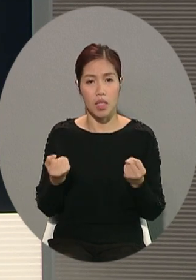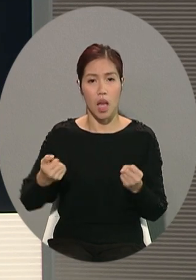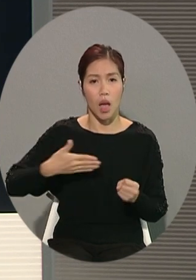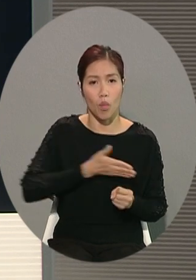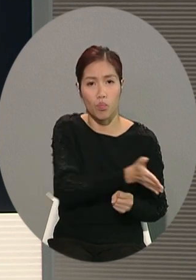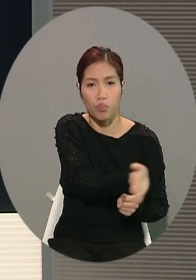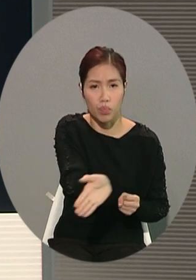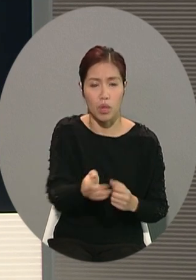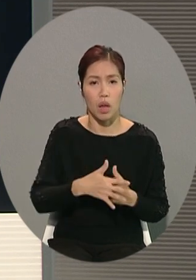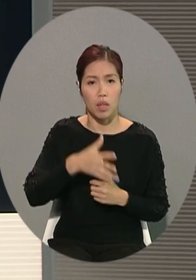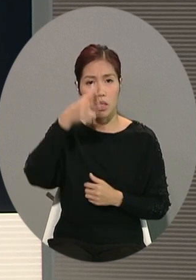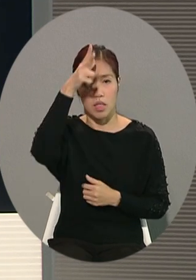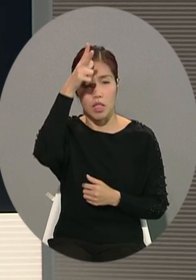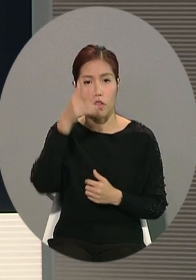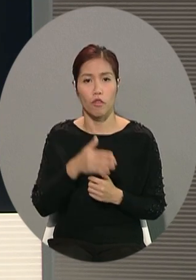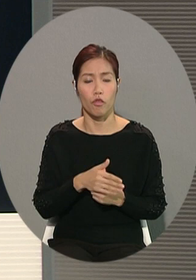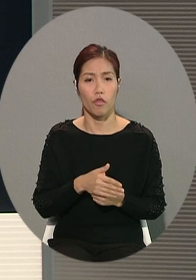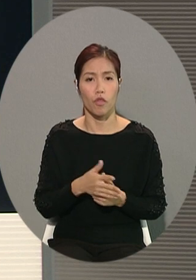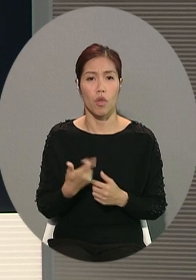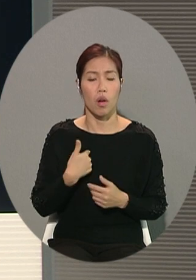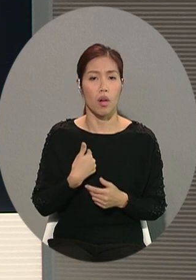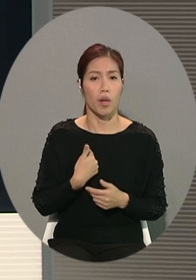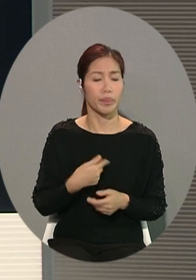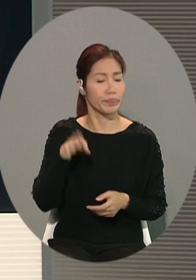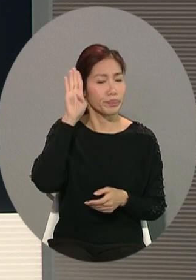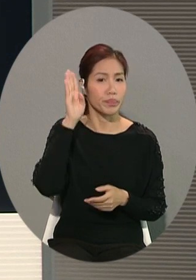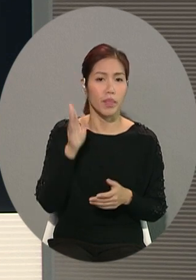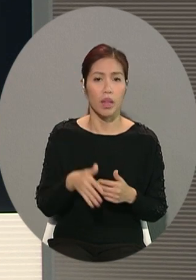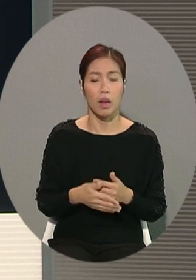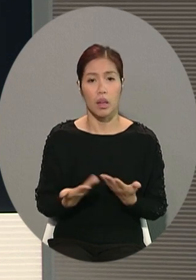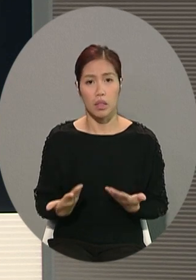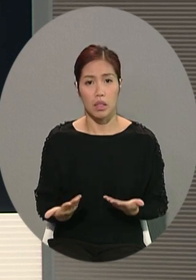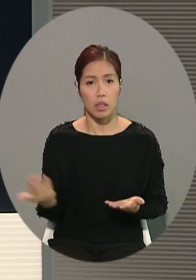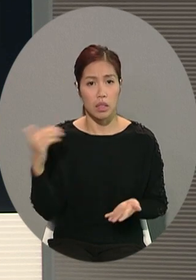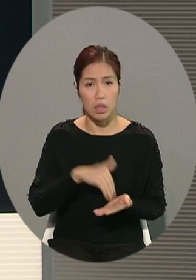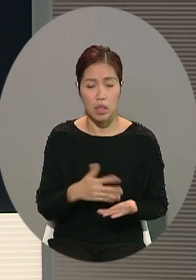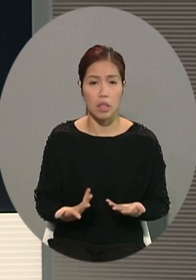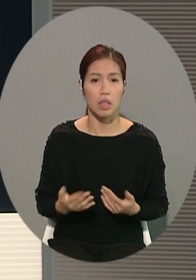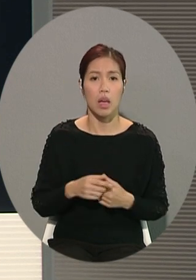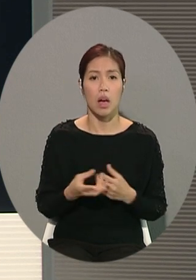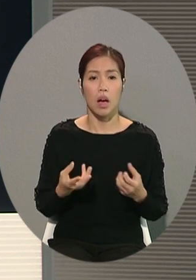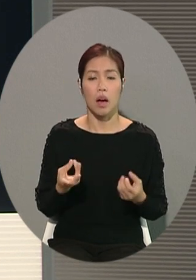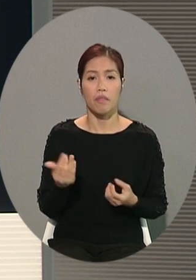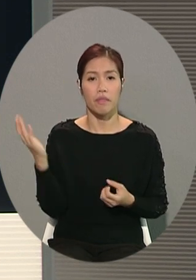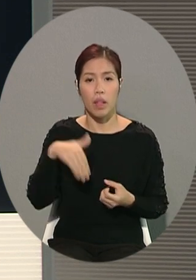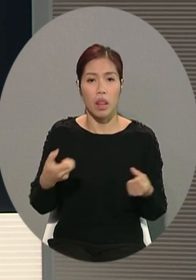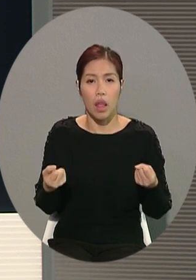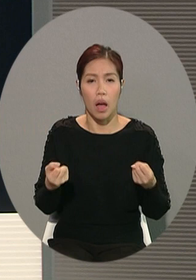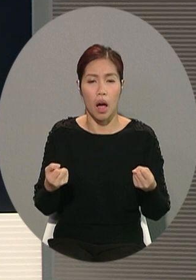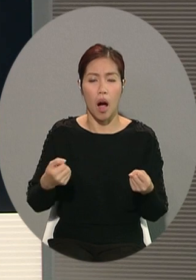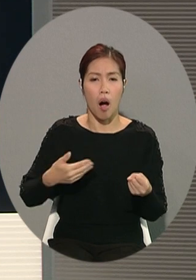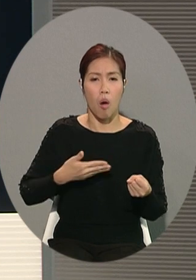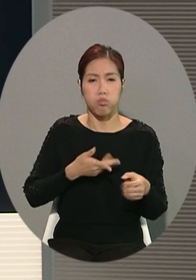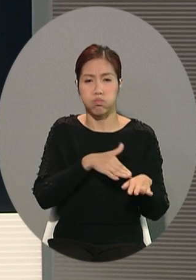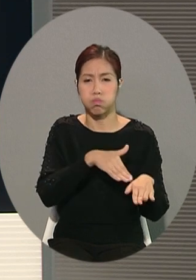係咧政府咧就係冇聽到冇接納到。今時今日咧，粉嶺喺雞嶺迴旋處咧就失爆咗。今時